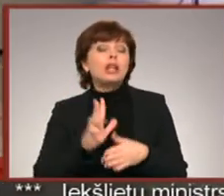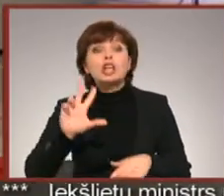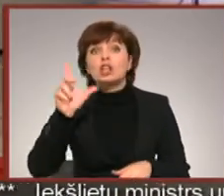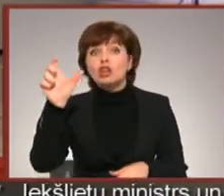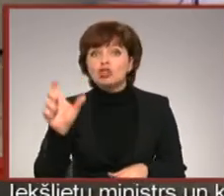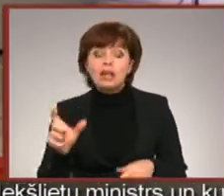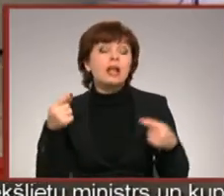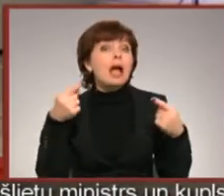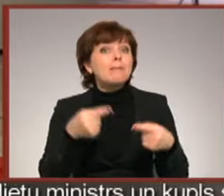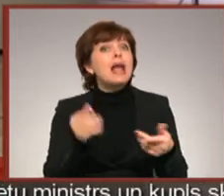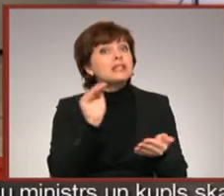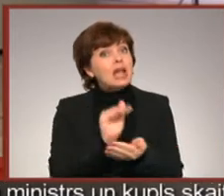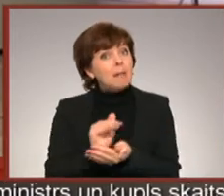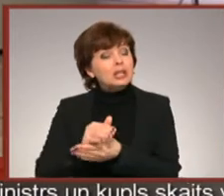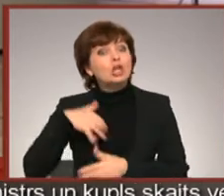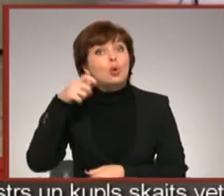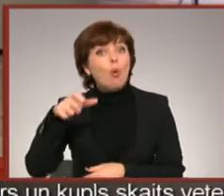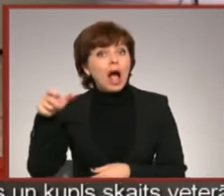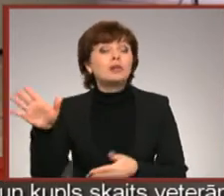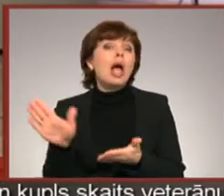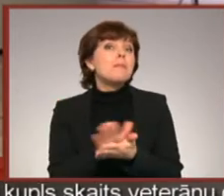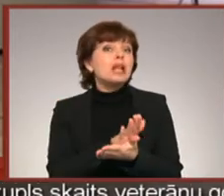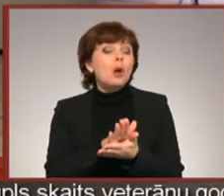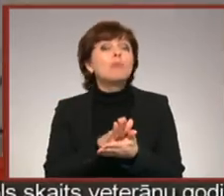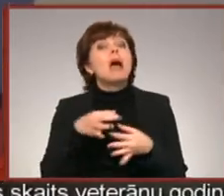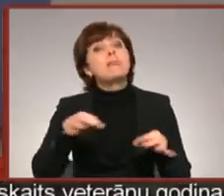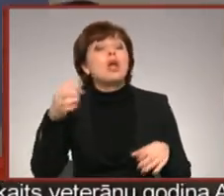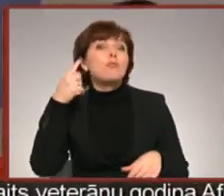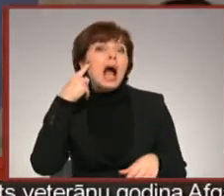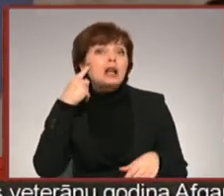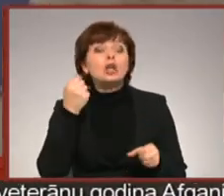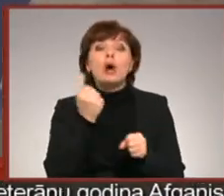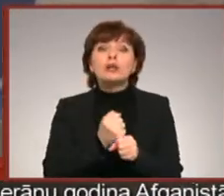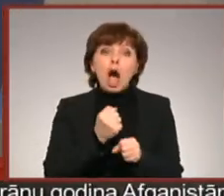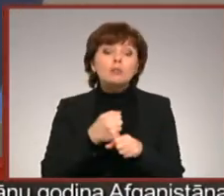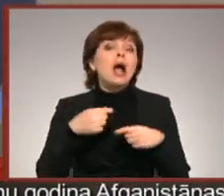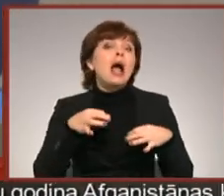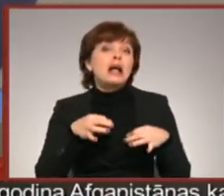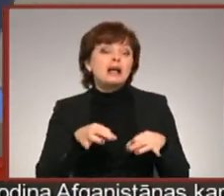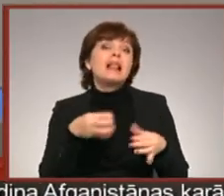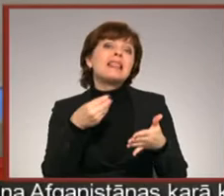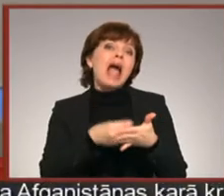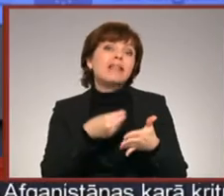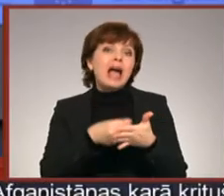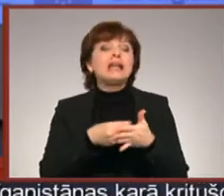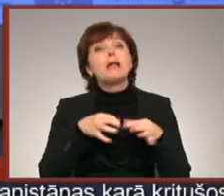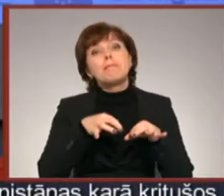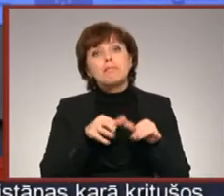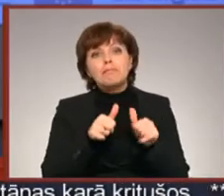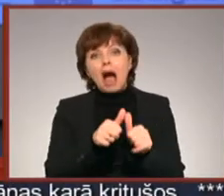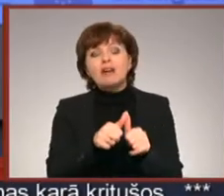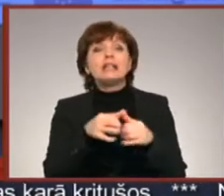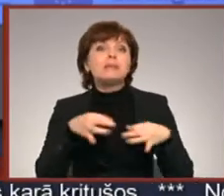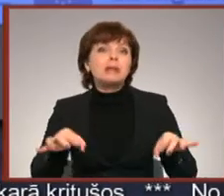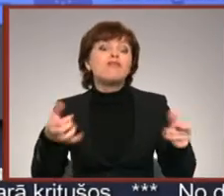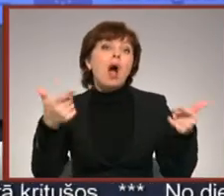Tās mērķis ir iepazīstināt skolēns ar brīvprātīgo darbu un rosināt viņus liederīgi pavadīt savu brīvo laiku. Mēs cenšamies visiem tā kā